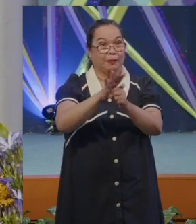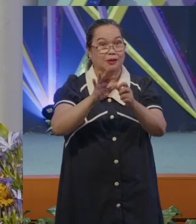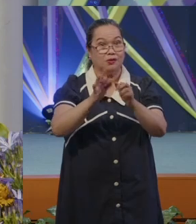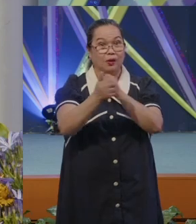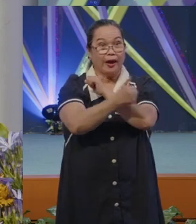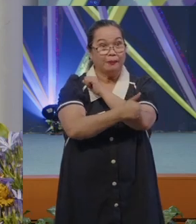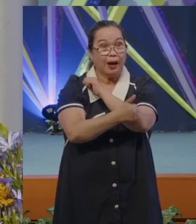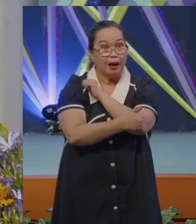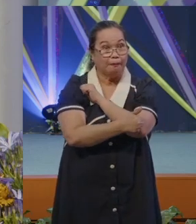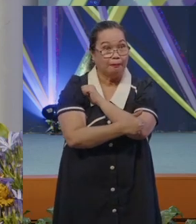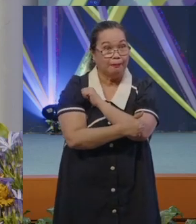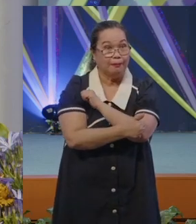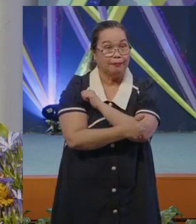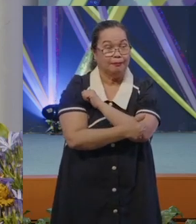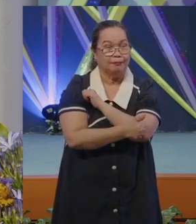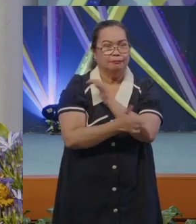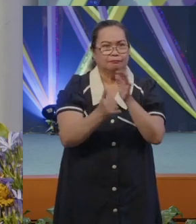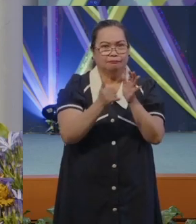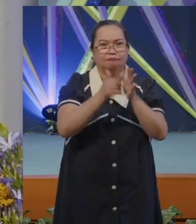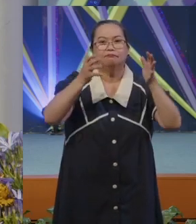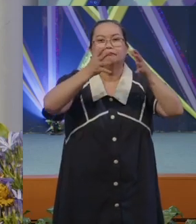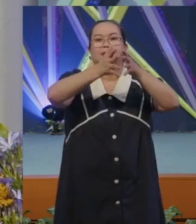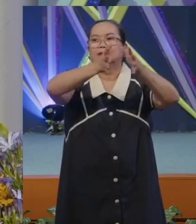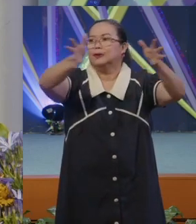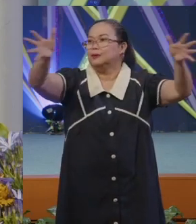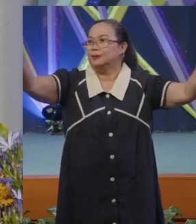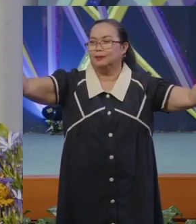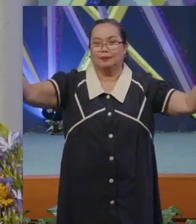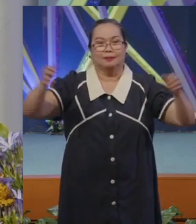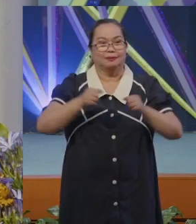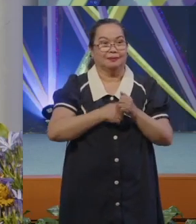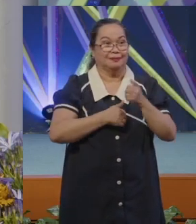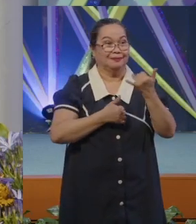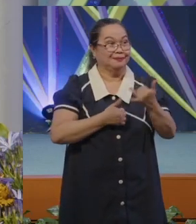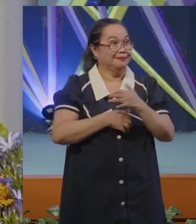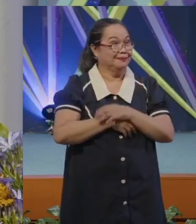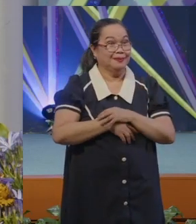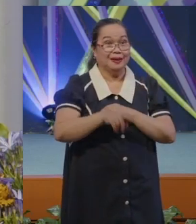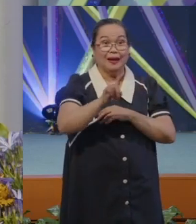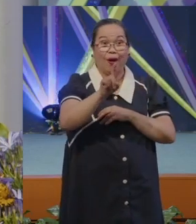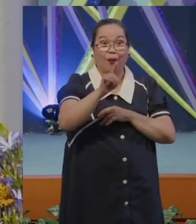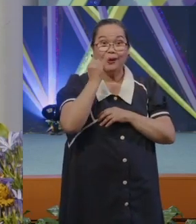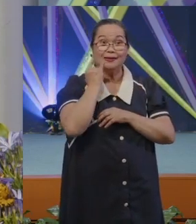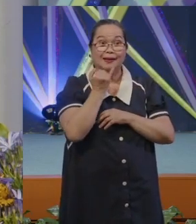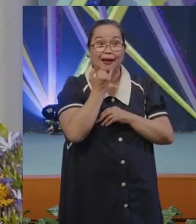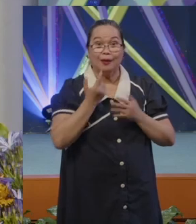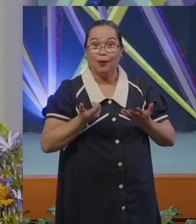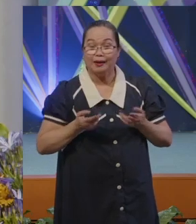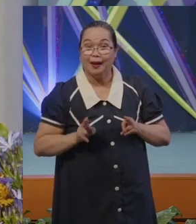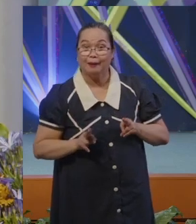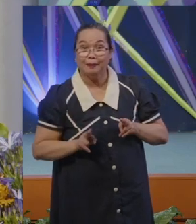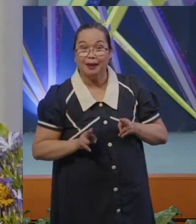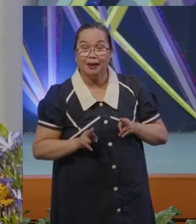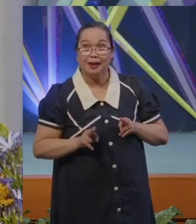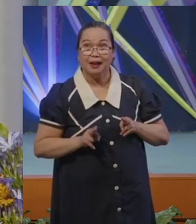Abraham. Ganong kalawak. Alam niyo kung nasan po ang Israel ngayon?